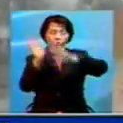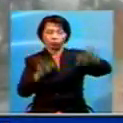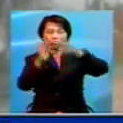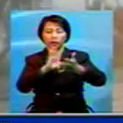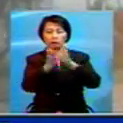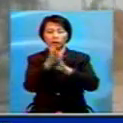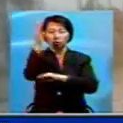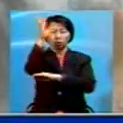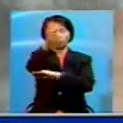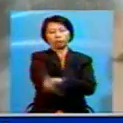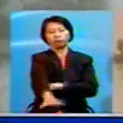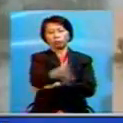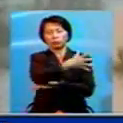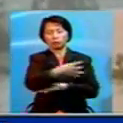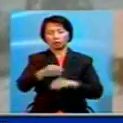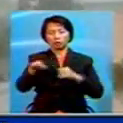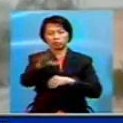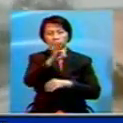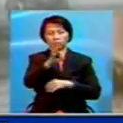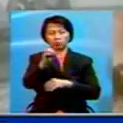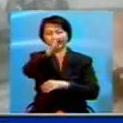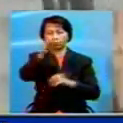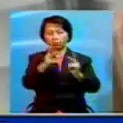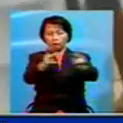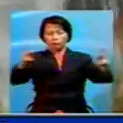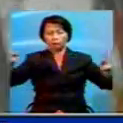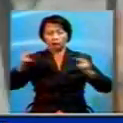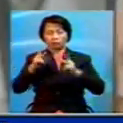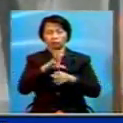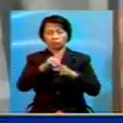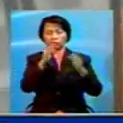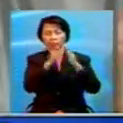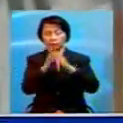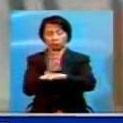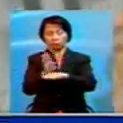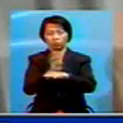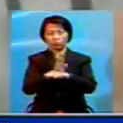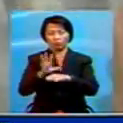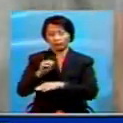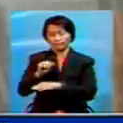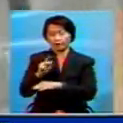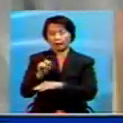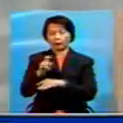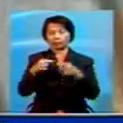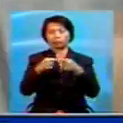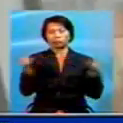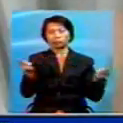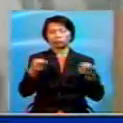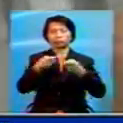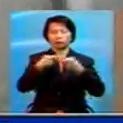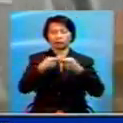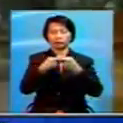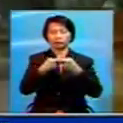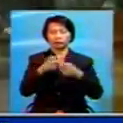mengakibatkan pokok tumbang manakala hampir 90% kawasan termasuk Bandar perniagaan makati terputus bekalan elektrik